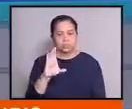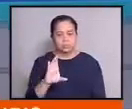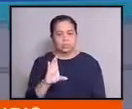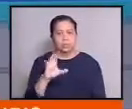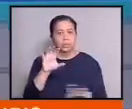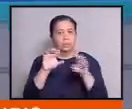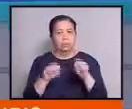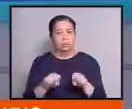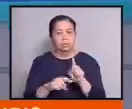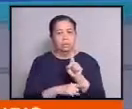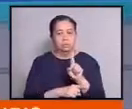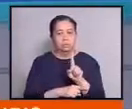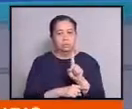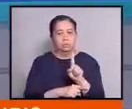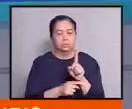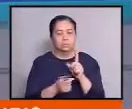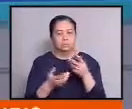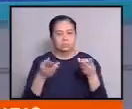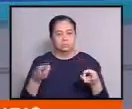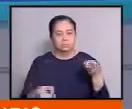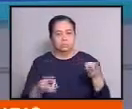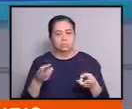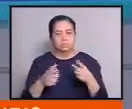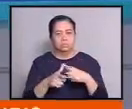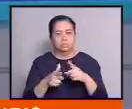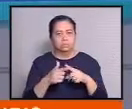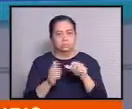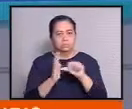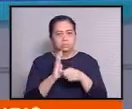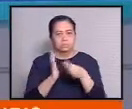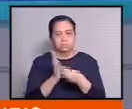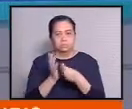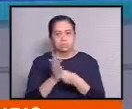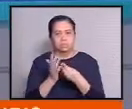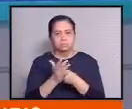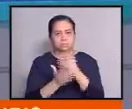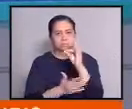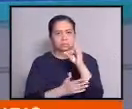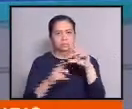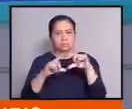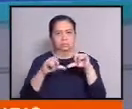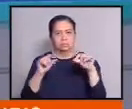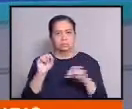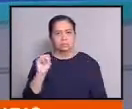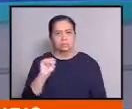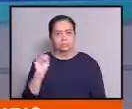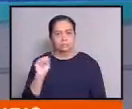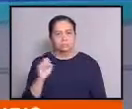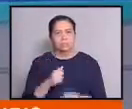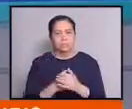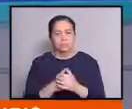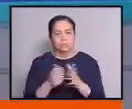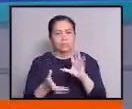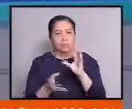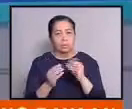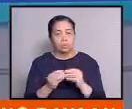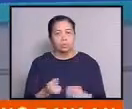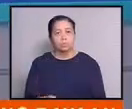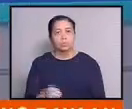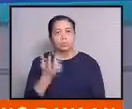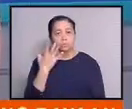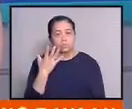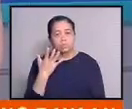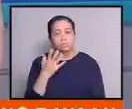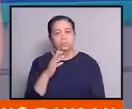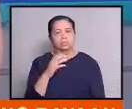Nakuha sa kanila ang isang digital weighing scale marked money at 7 sachet ng hinihinalang shabu na nagkakahalaga